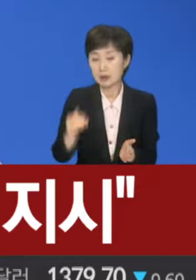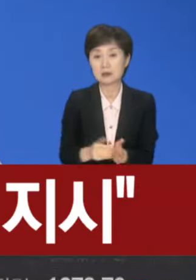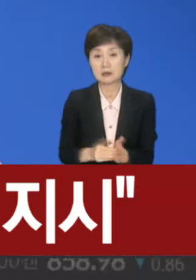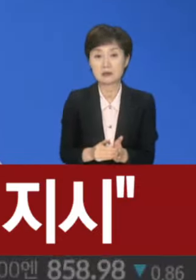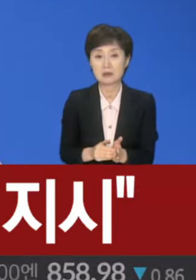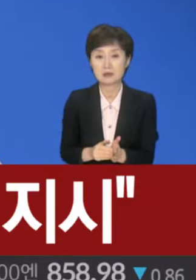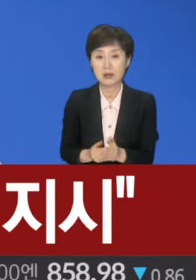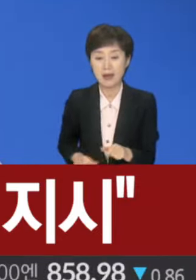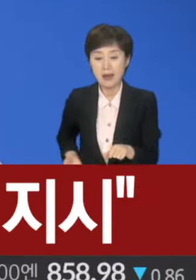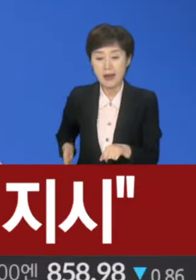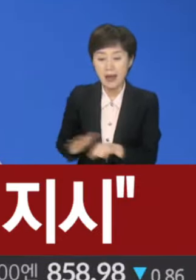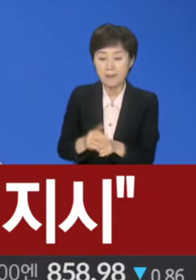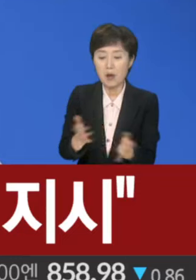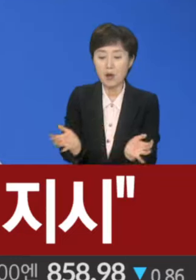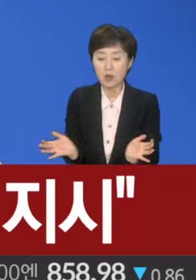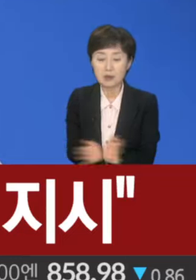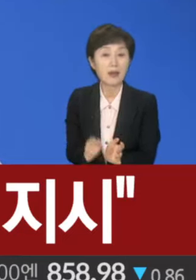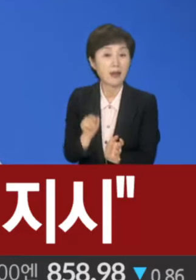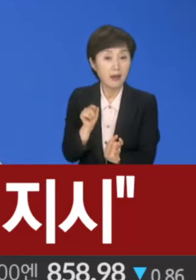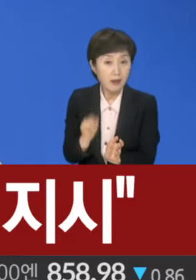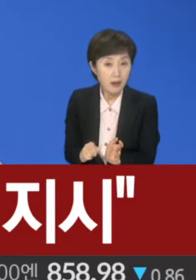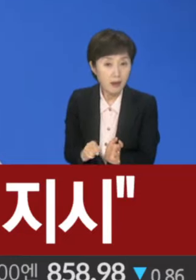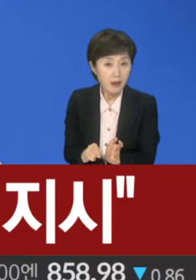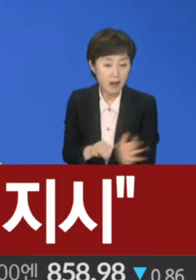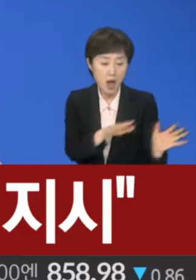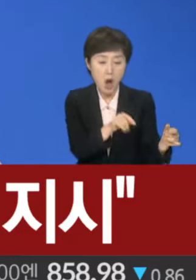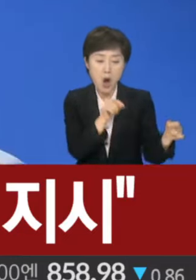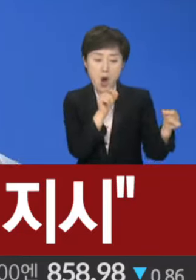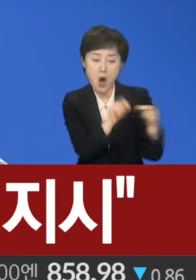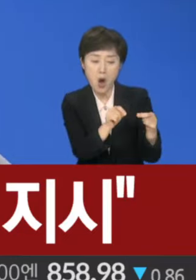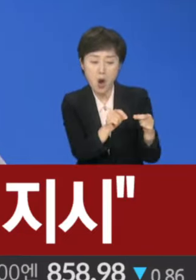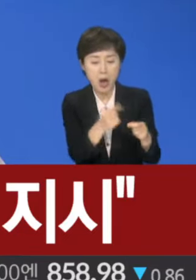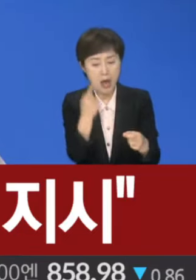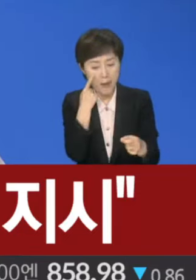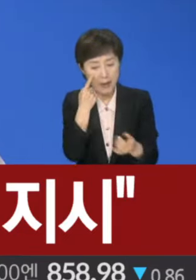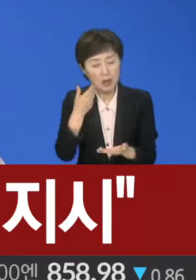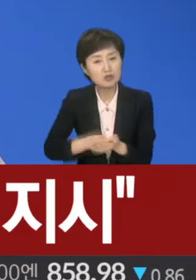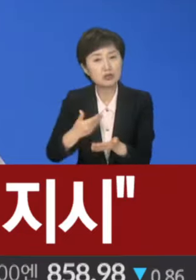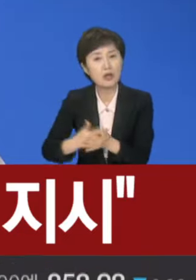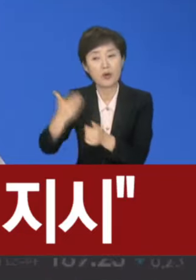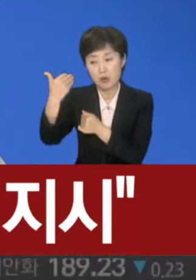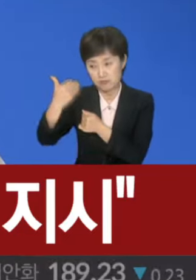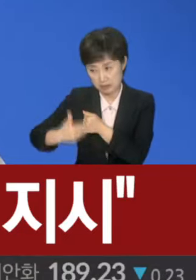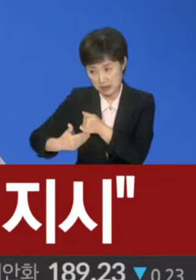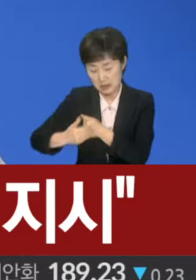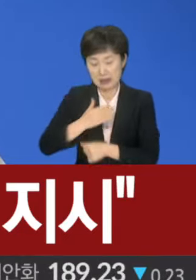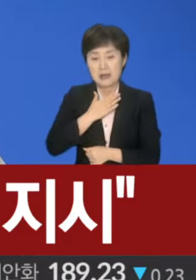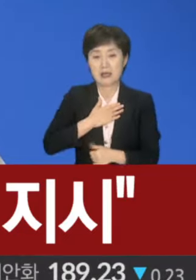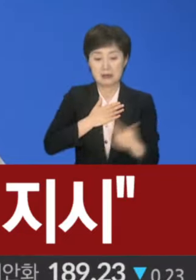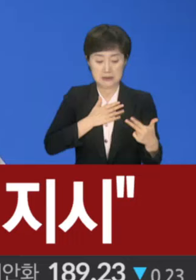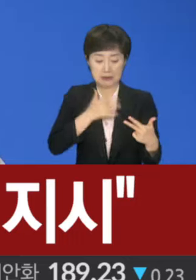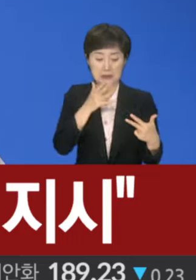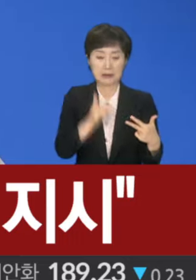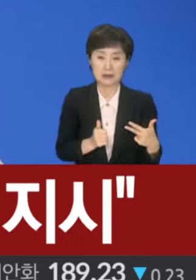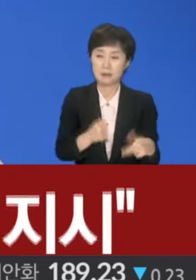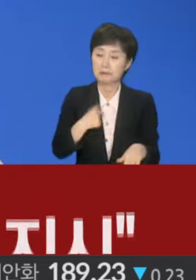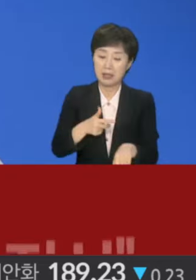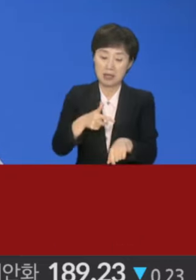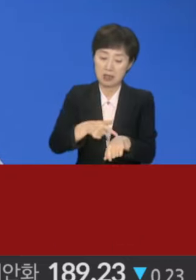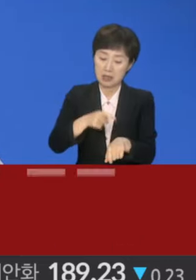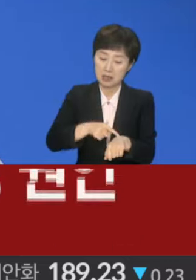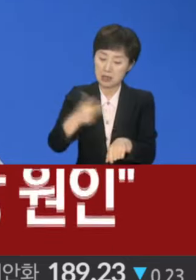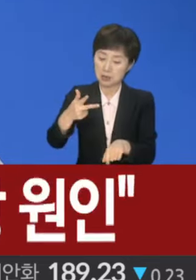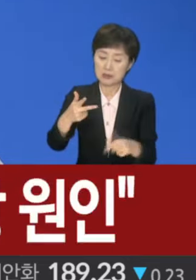수변 아래 정찰을 해주었으면 좋겠다는 취지의 전화 요청을 받았고 이를 보고받은 7여단장은 7시